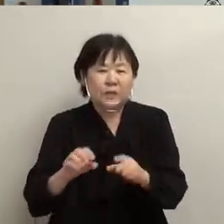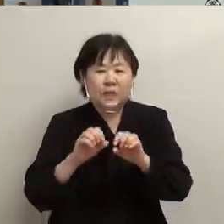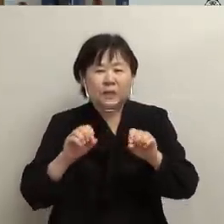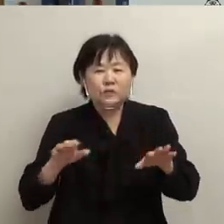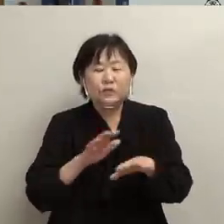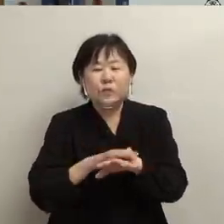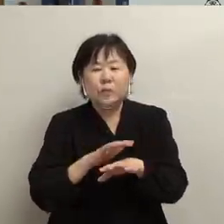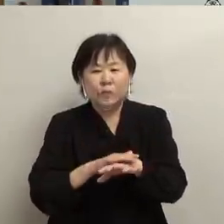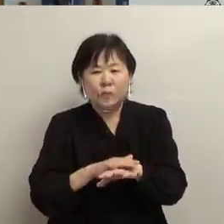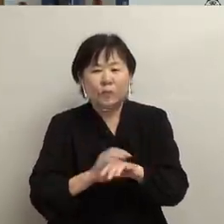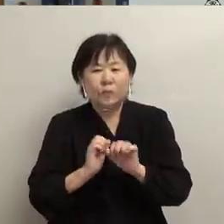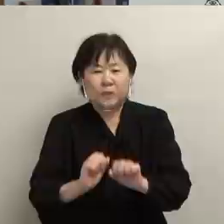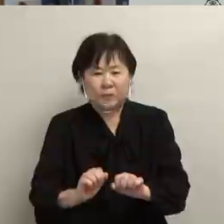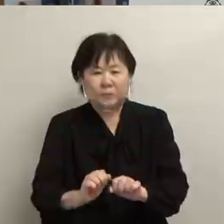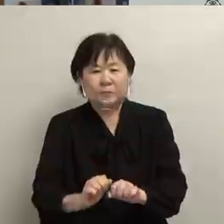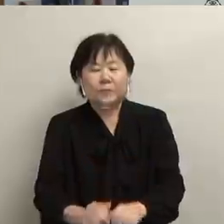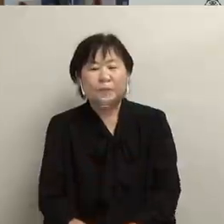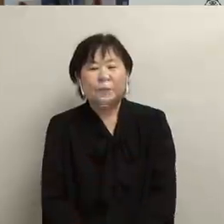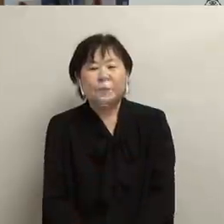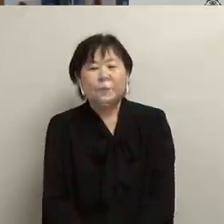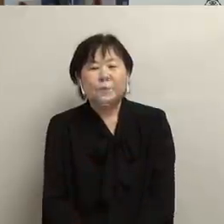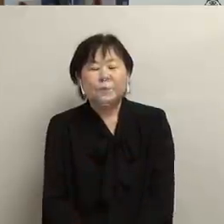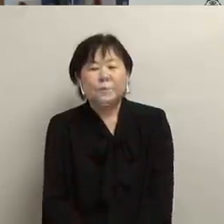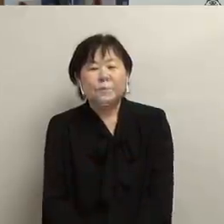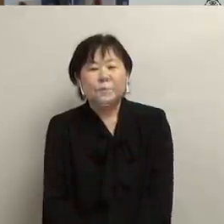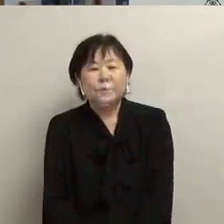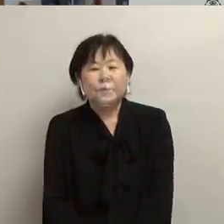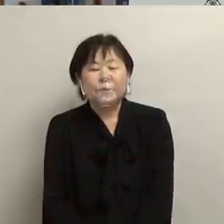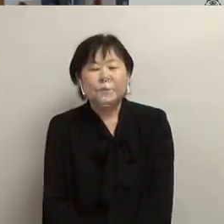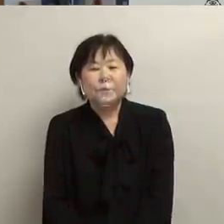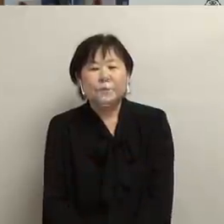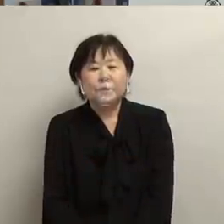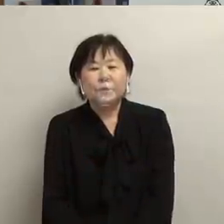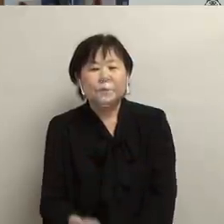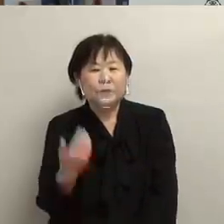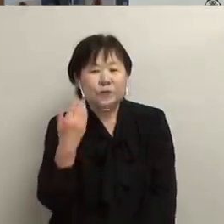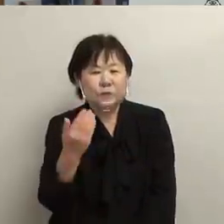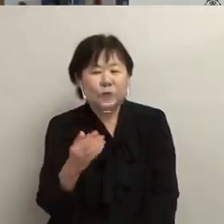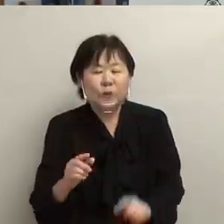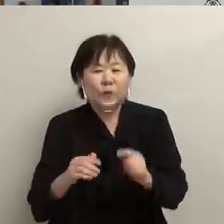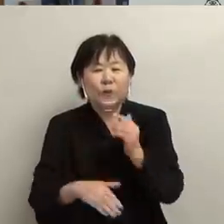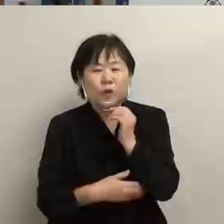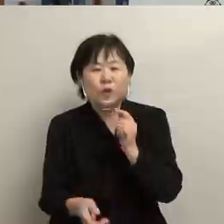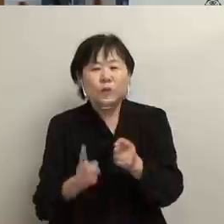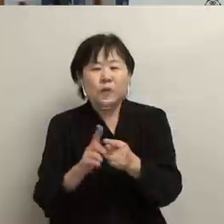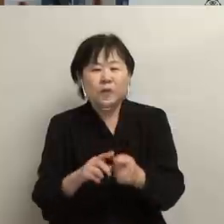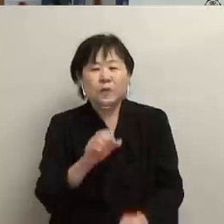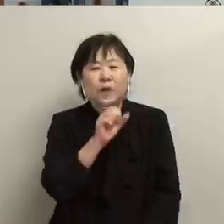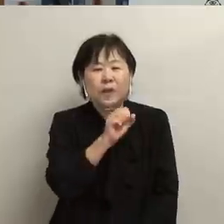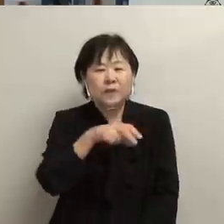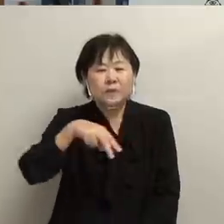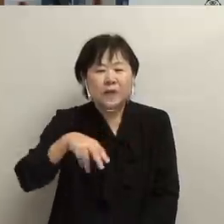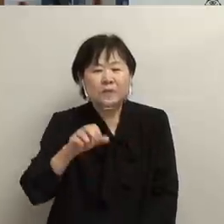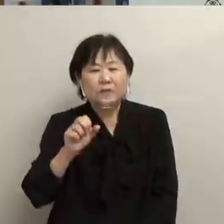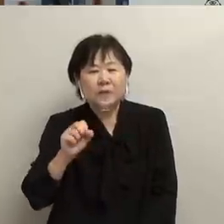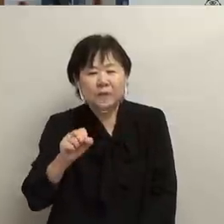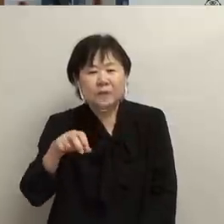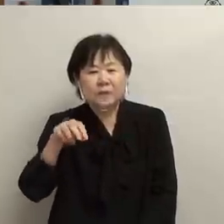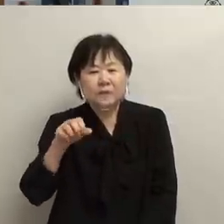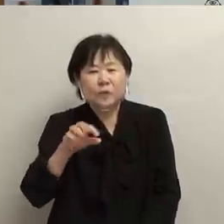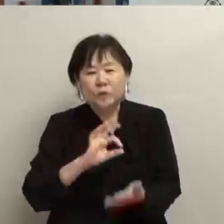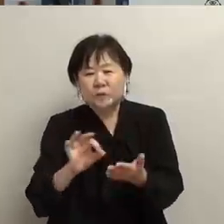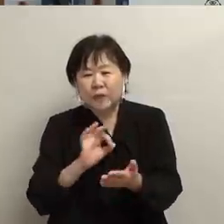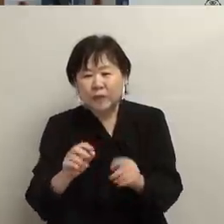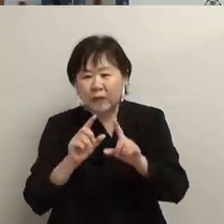ということで進めてまいりたいというふうに思っております基本的にはその sns 等を使って発信するというイメージでよろしいです